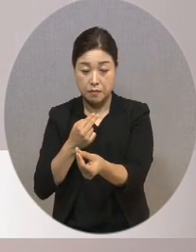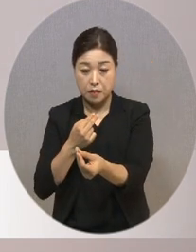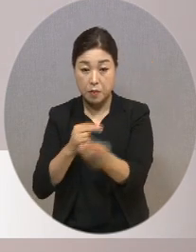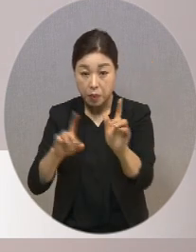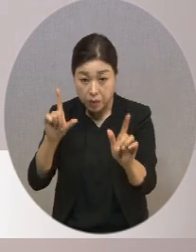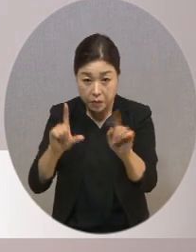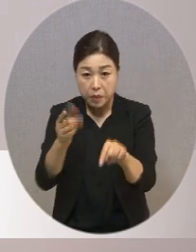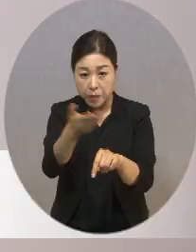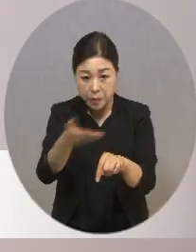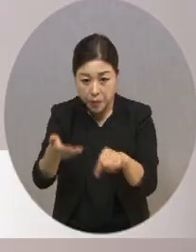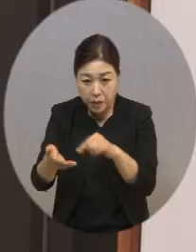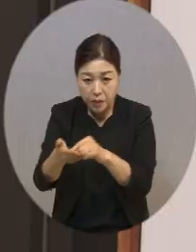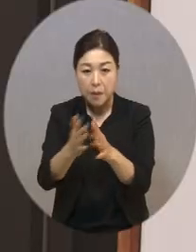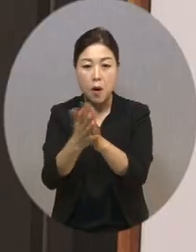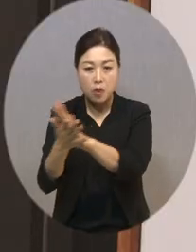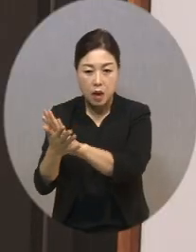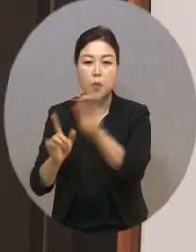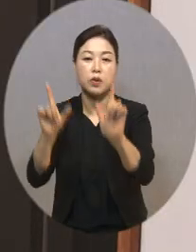표현하고자 했습니다.